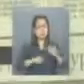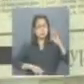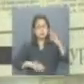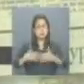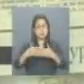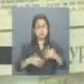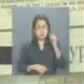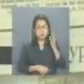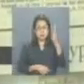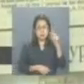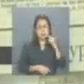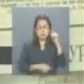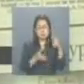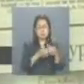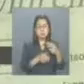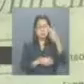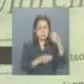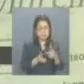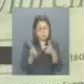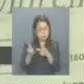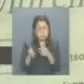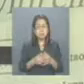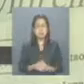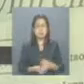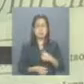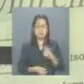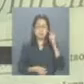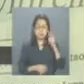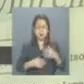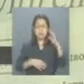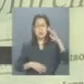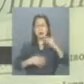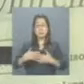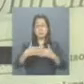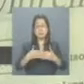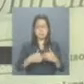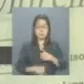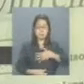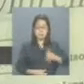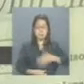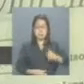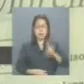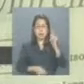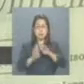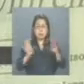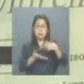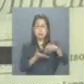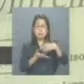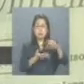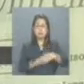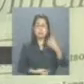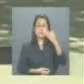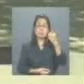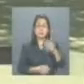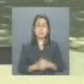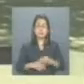มตีนับเป็นเหตุความเสื่อมเสียล่าสุดของทหารอเมริกันที่ถูกเปิดเผยในระยะหลังซึ่งสร้างความขายหน้าแก่รัฐบาลและกอง